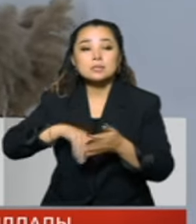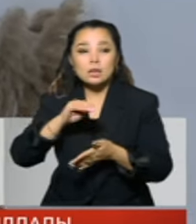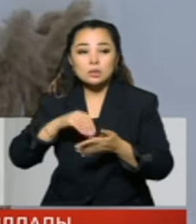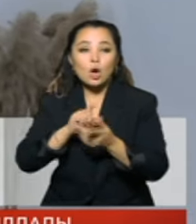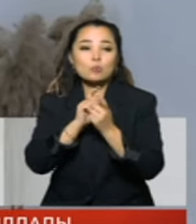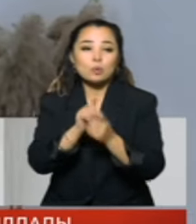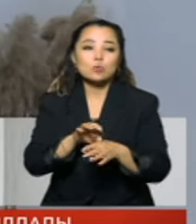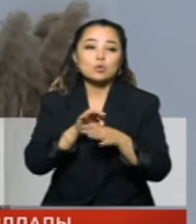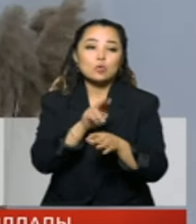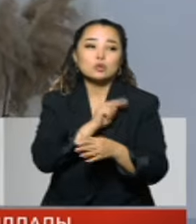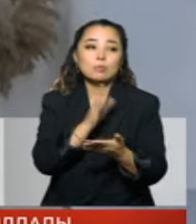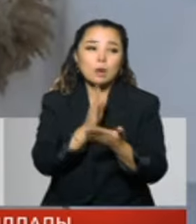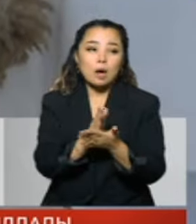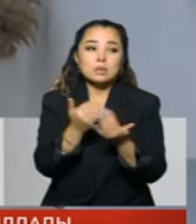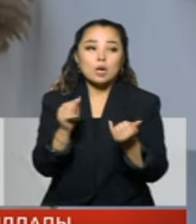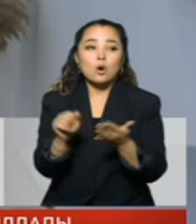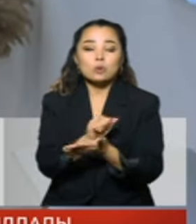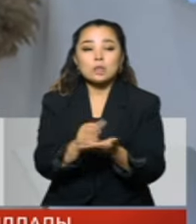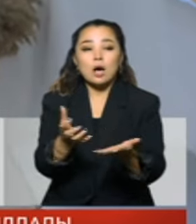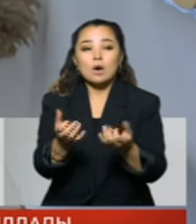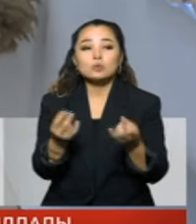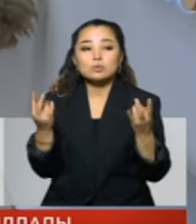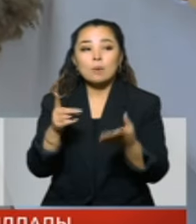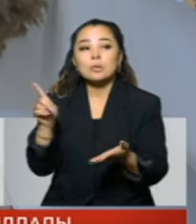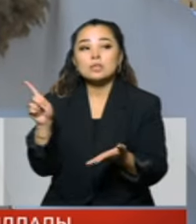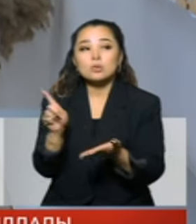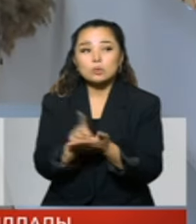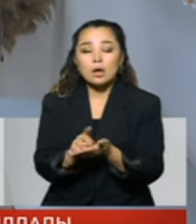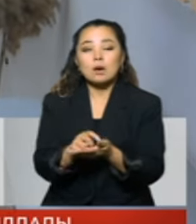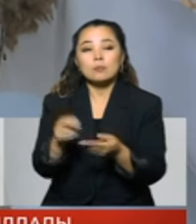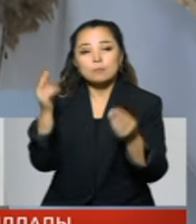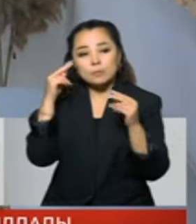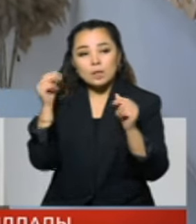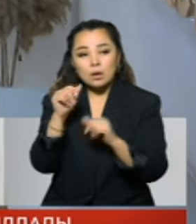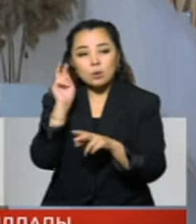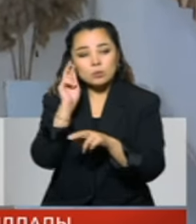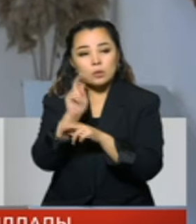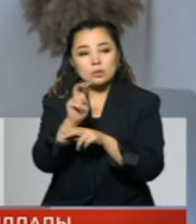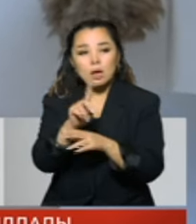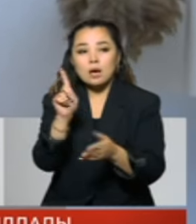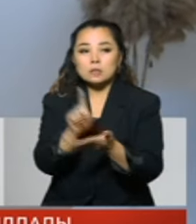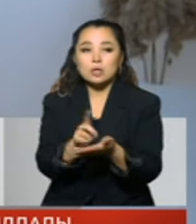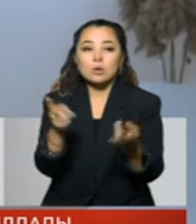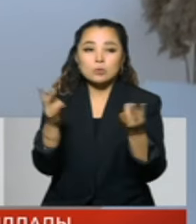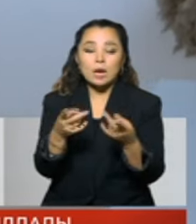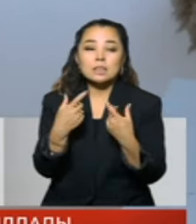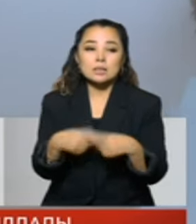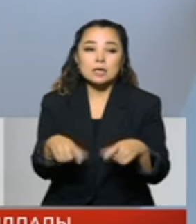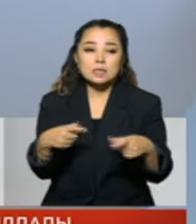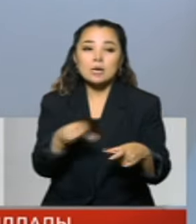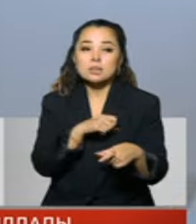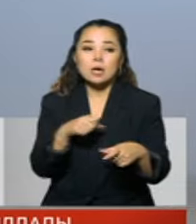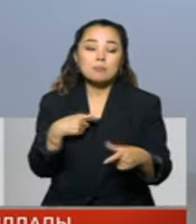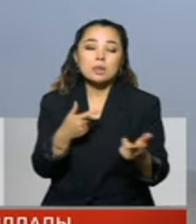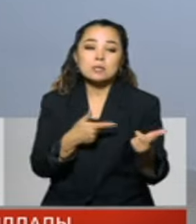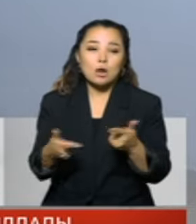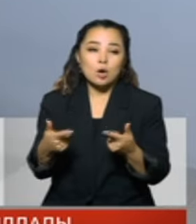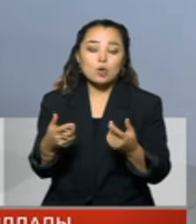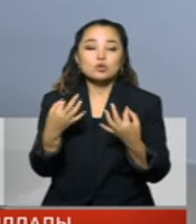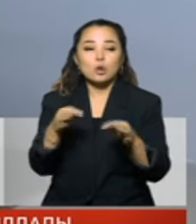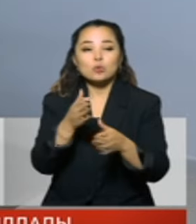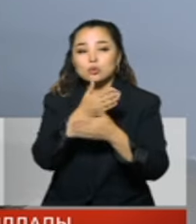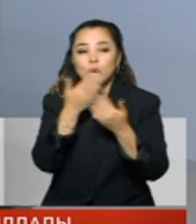күрес жүргізіліп жатыр. Мәселен, құжатты алу үшін міндетті түрде автомектептен білім алуыңыз қажет. Тестке өздігінен дайындалуға рұқсат